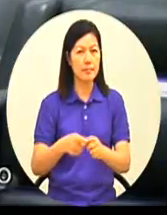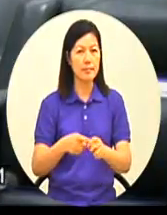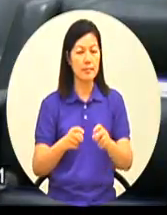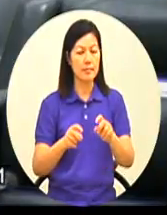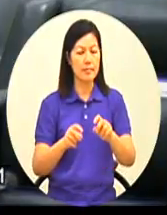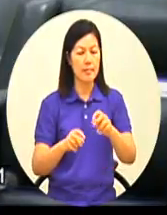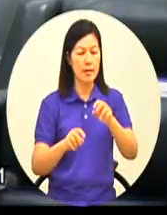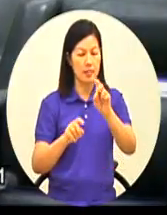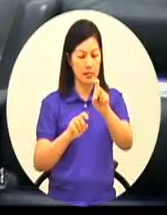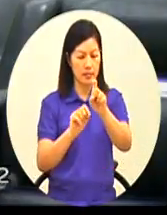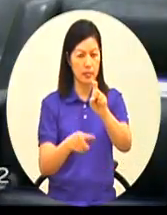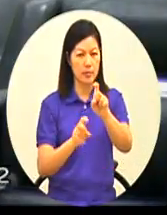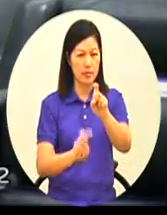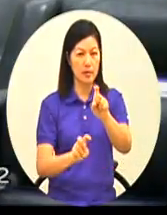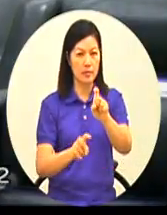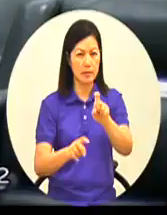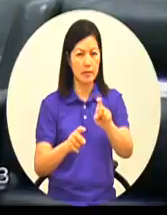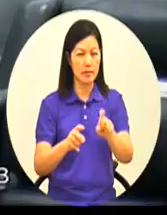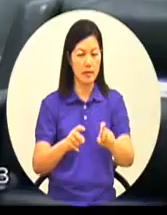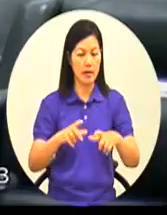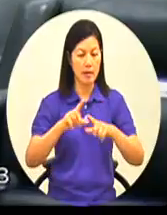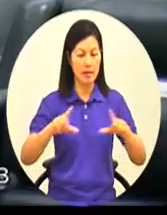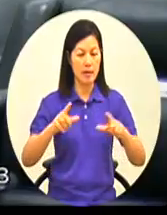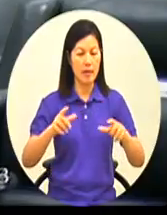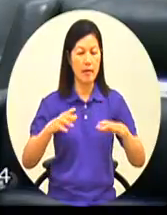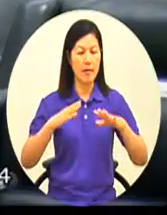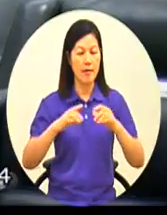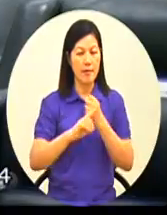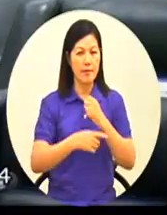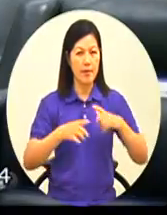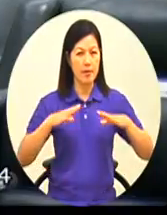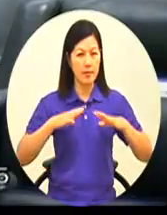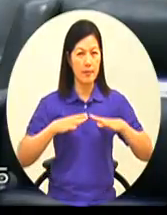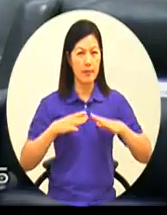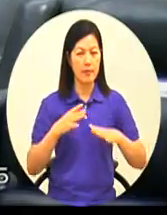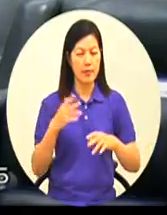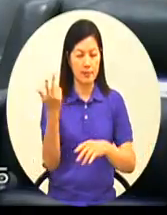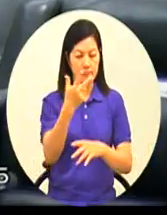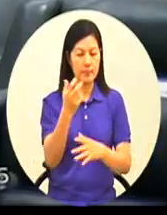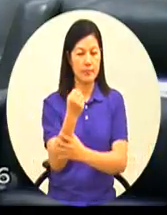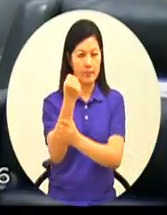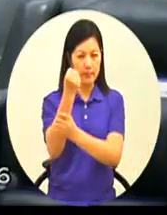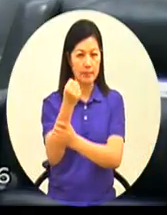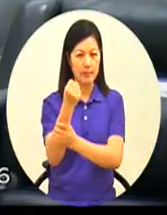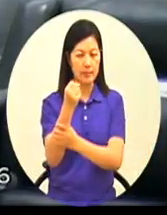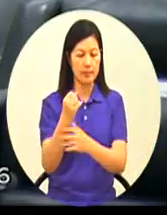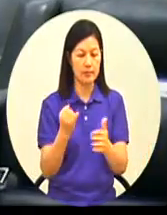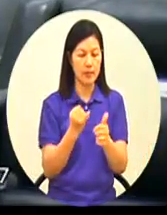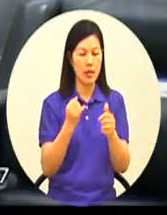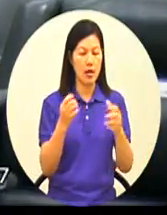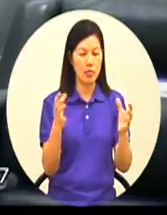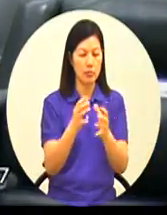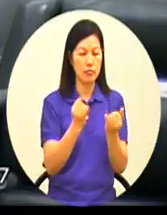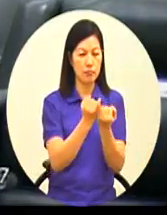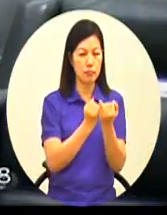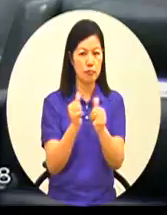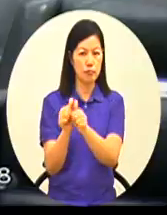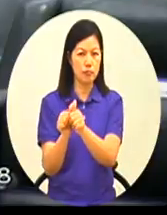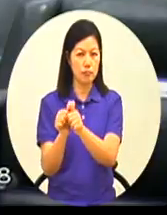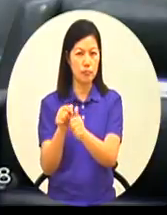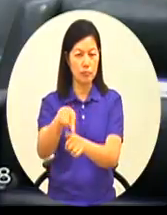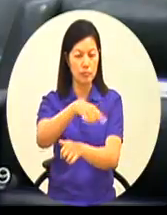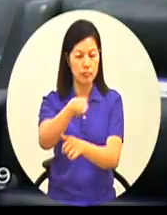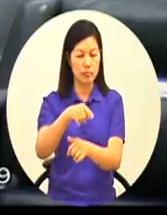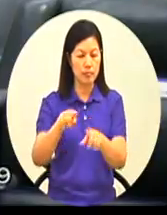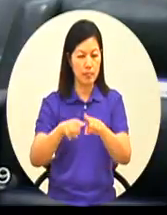大法官里面7个就有6个要支持同性婚姻平权。那11月6号的时候，我们